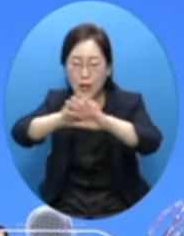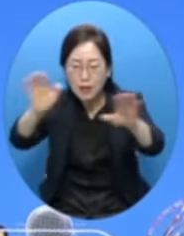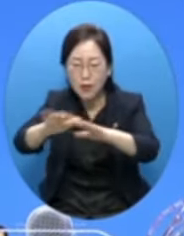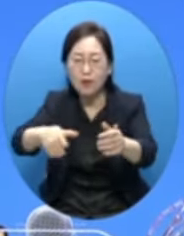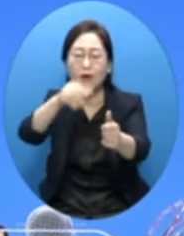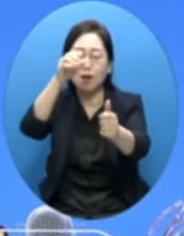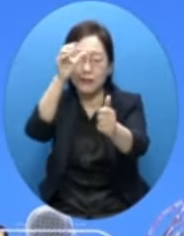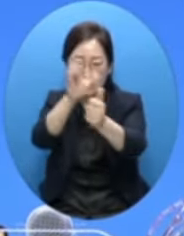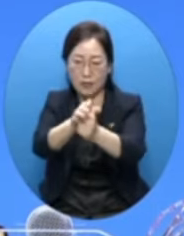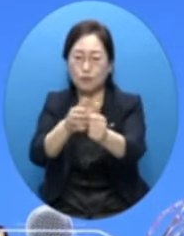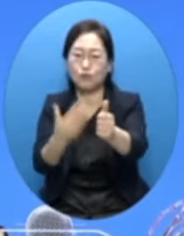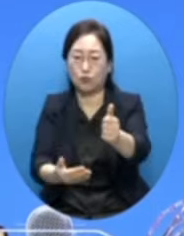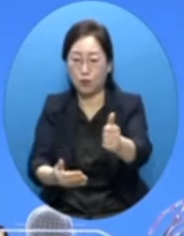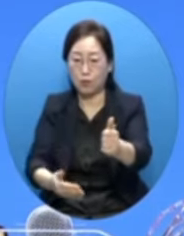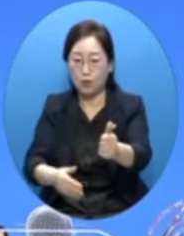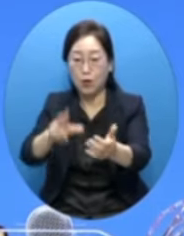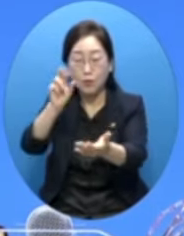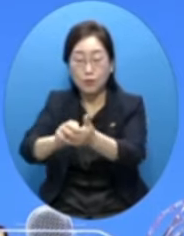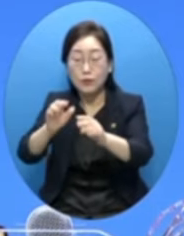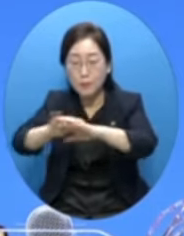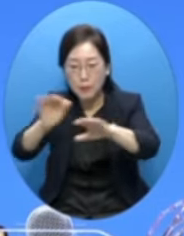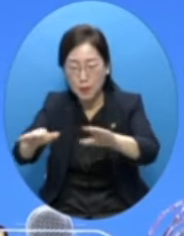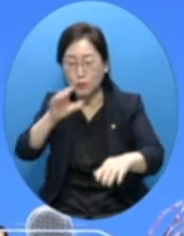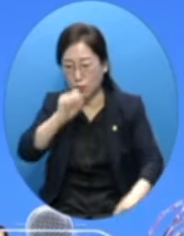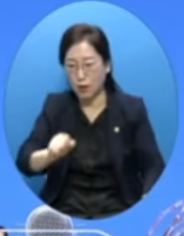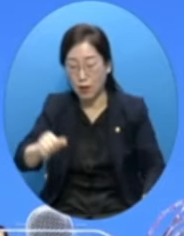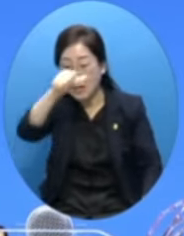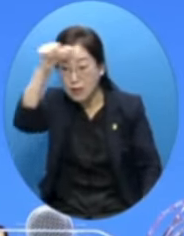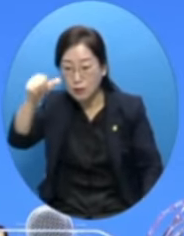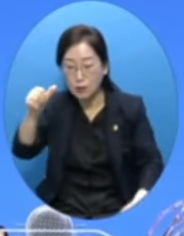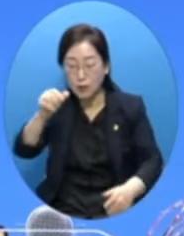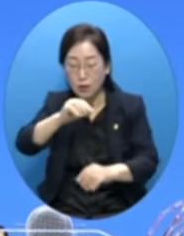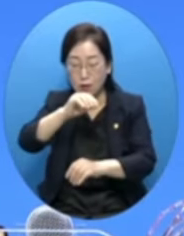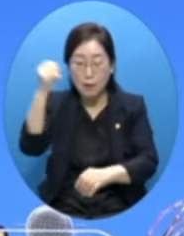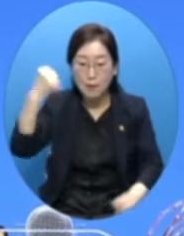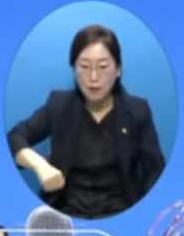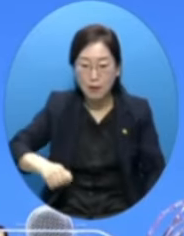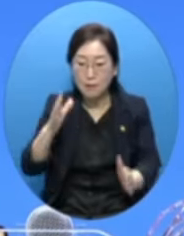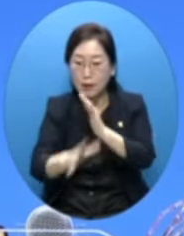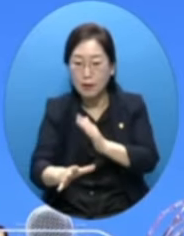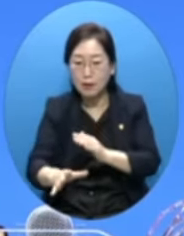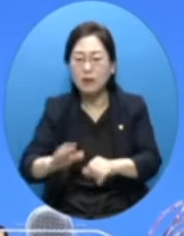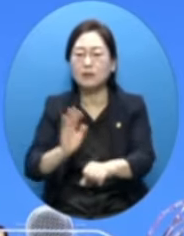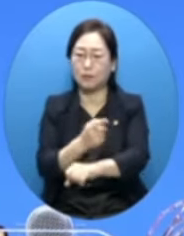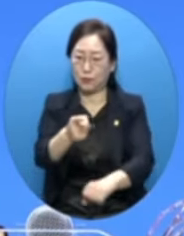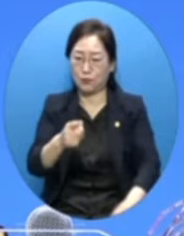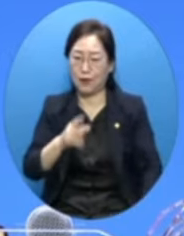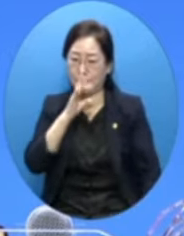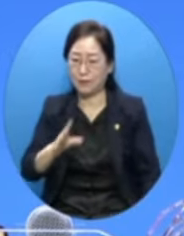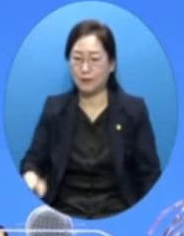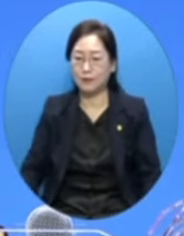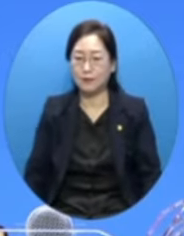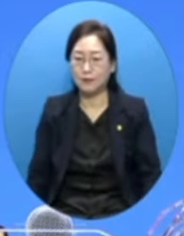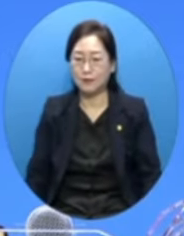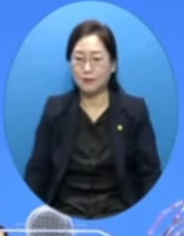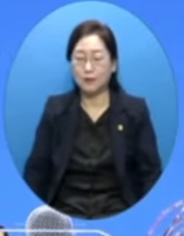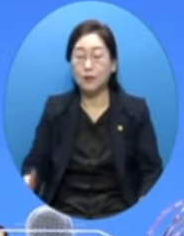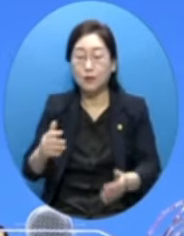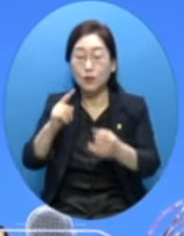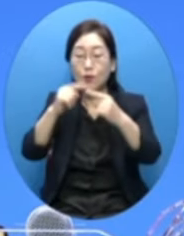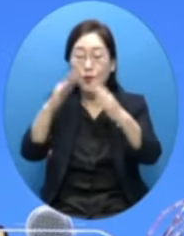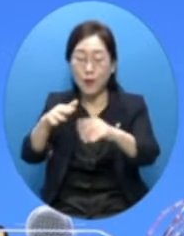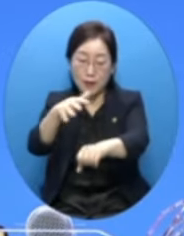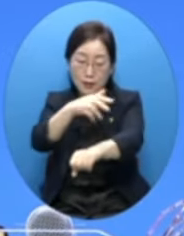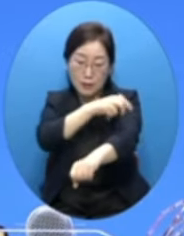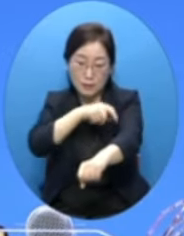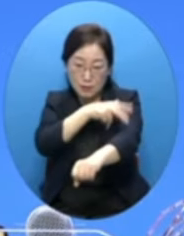장로님께로부터 생겨나면 안 됩니다. 문제 해결을 위해 세워놓은 재직인데 재직이 문제를 일으키면 그건 잘못된 길로 가는 것입니다. 그래서 재직을 세워서 그들에게